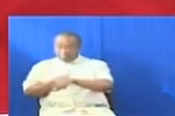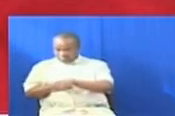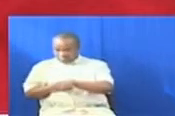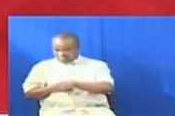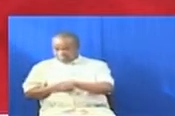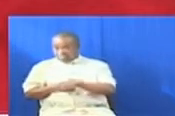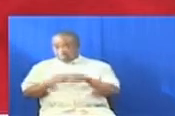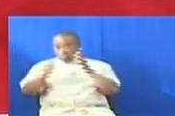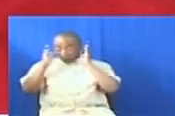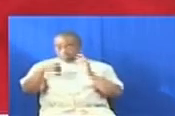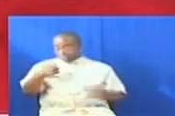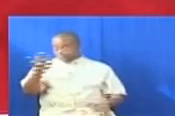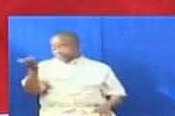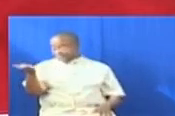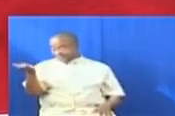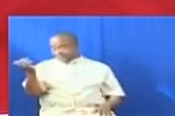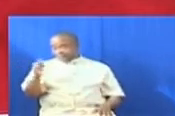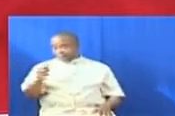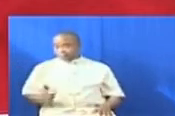Naibu Spika,